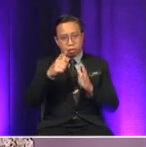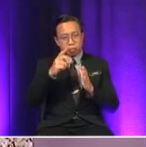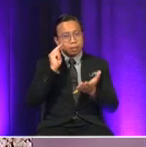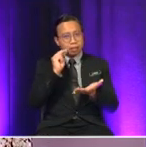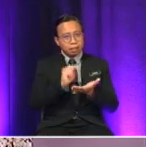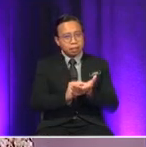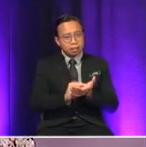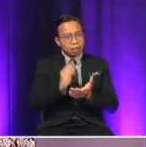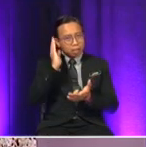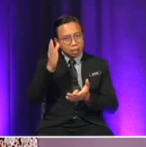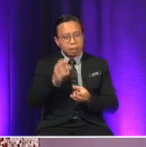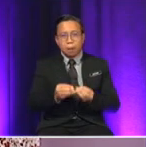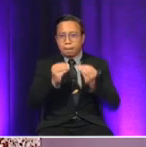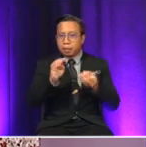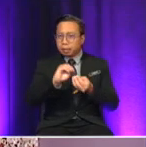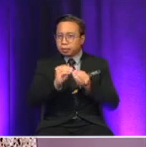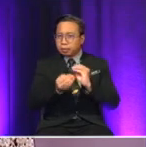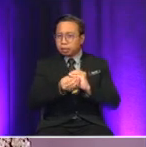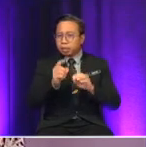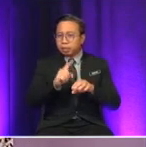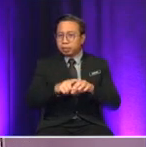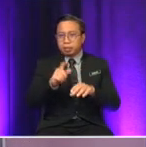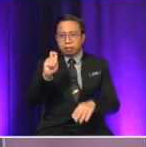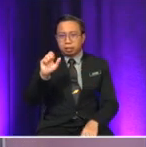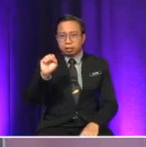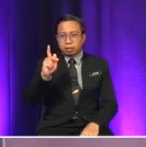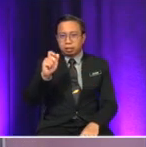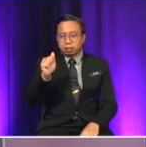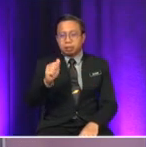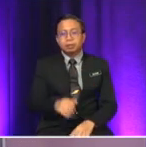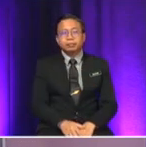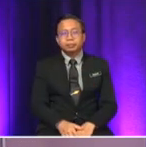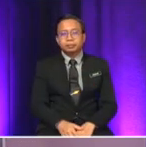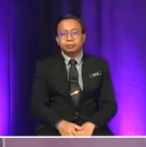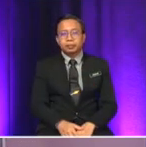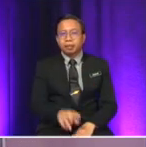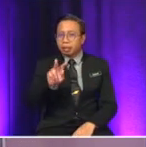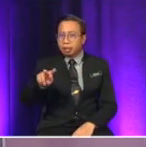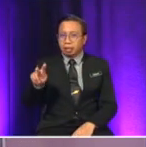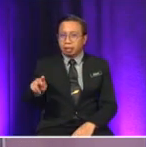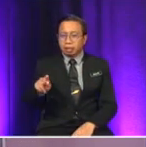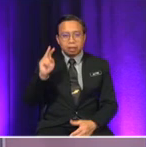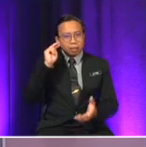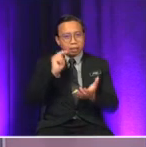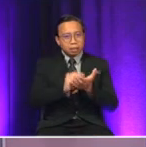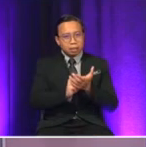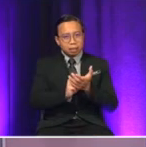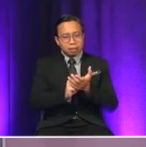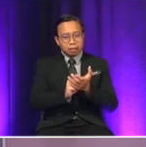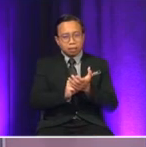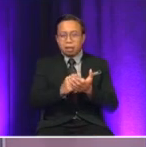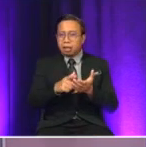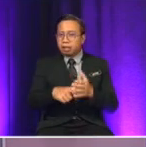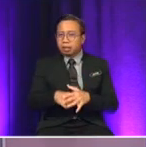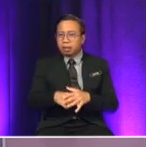akan memberikan masalah kepada pihak taskah itu sendiri. Dan sebenarnya kanak-kanak yang nakal ini ataupun terlebih nakal